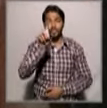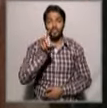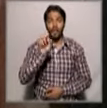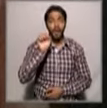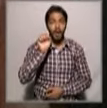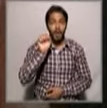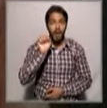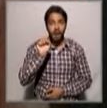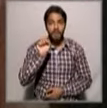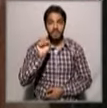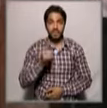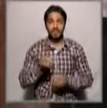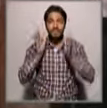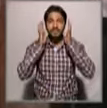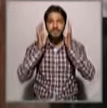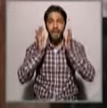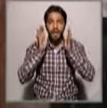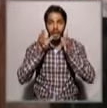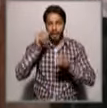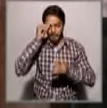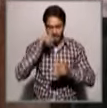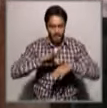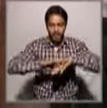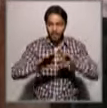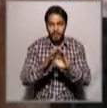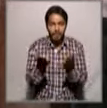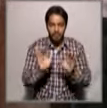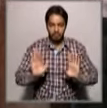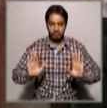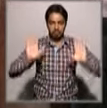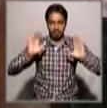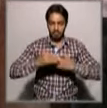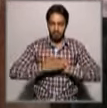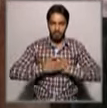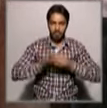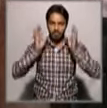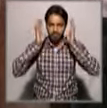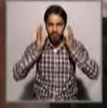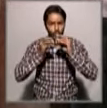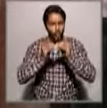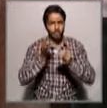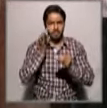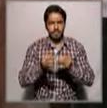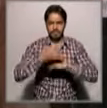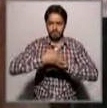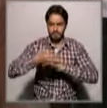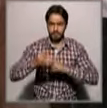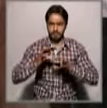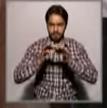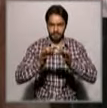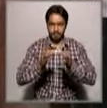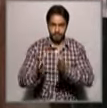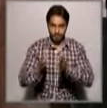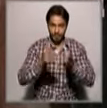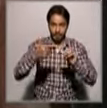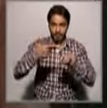يعني مواضع رفع اليد في الصلاة في الصلاة حاضر السؤال الثاني في رواية رويت عن الرسول صلى الله عليه وسلم الله أنا